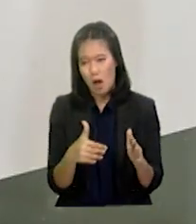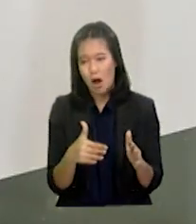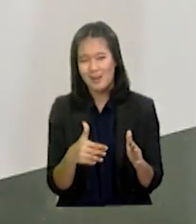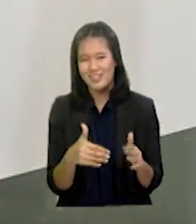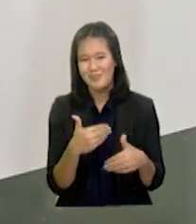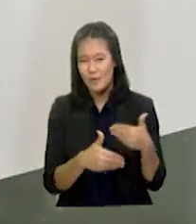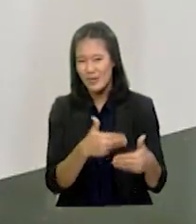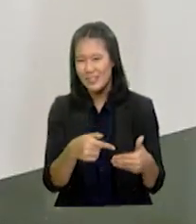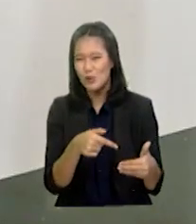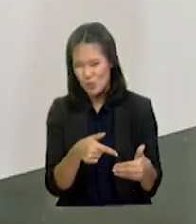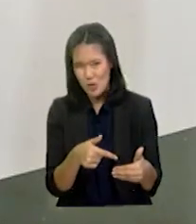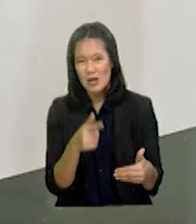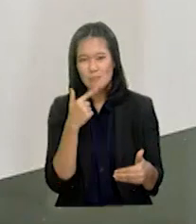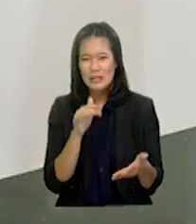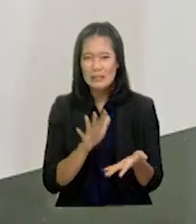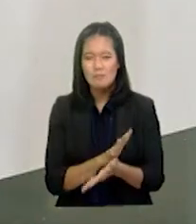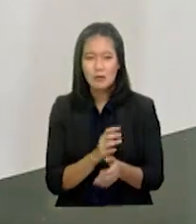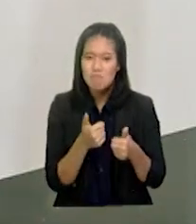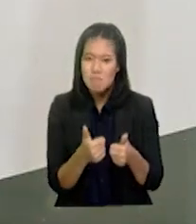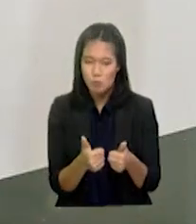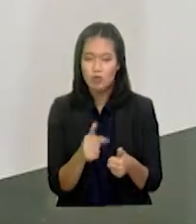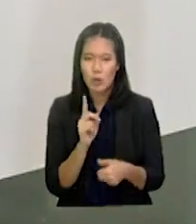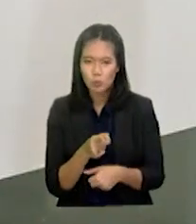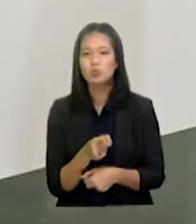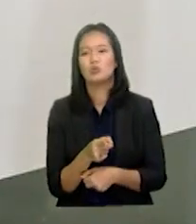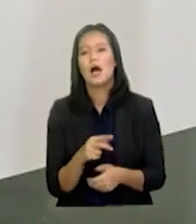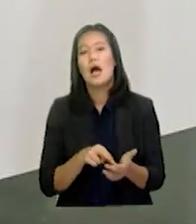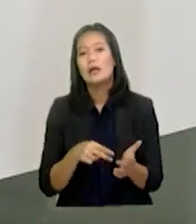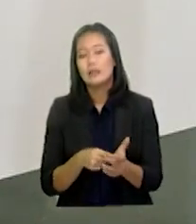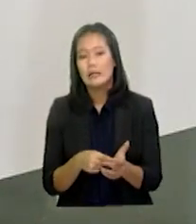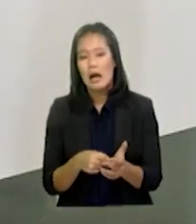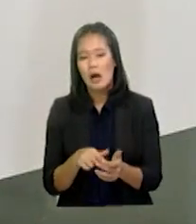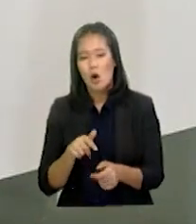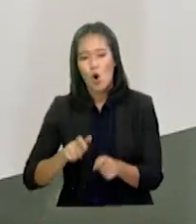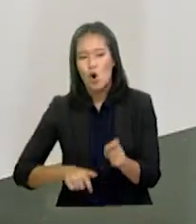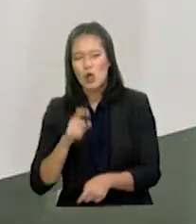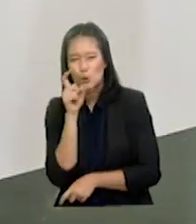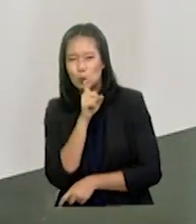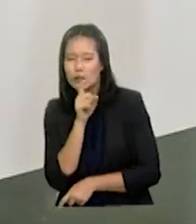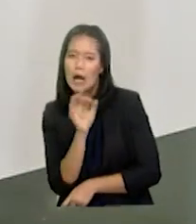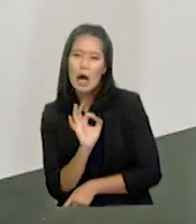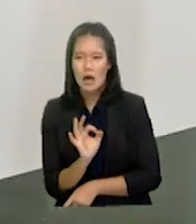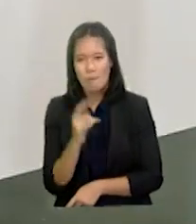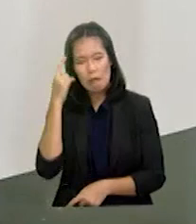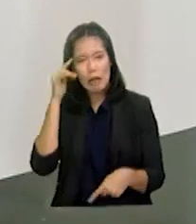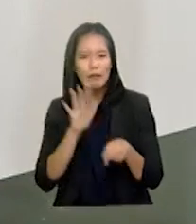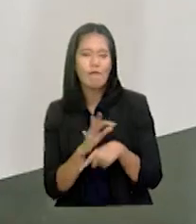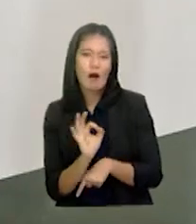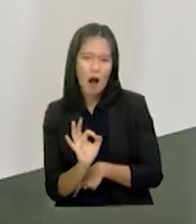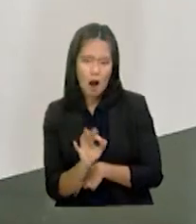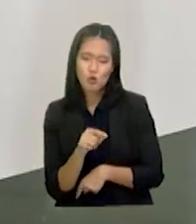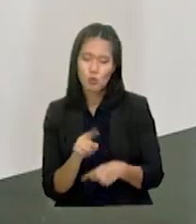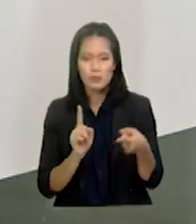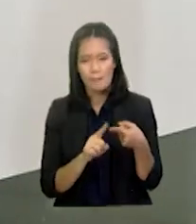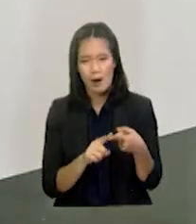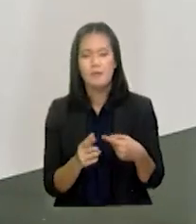tadi, berikan ruang yang sebesar-besarnya sehingga tidak menimbulkan kecurigaan dan persepsi yang negatif. Itu yang